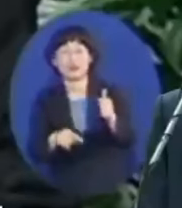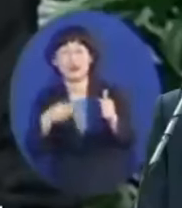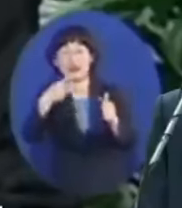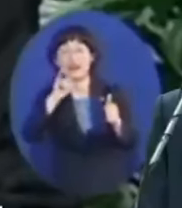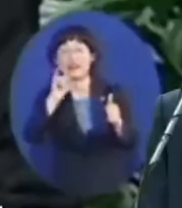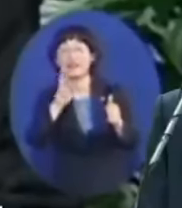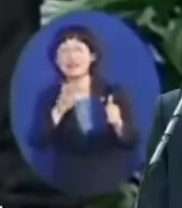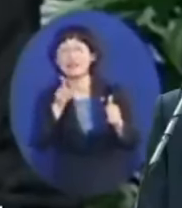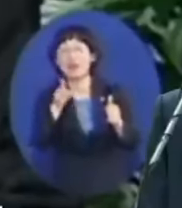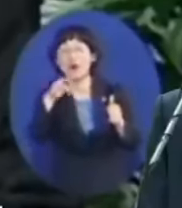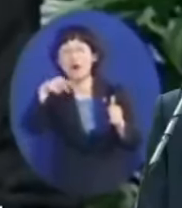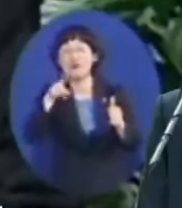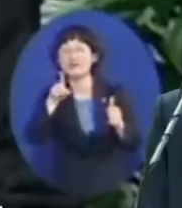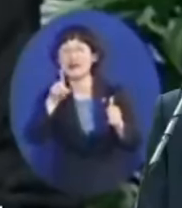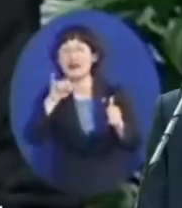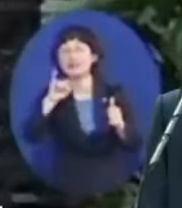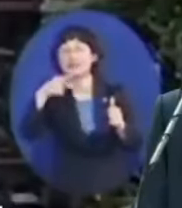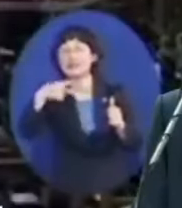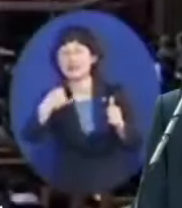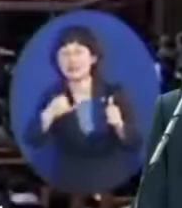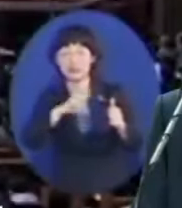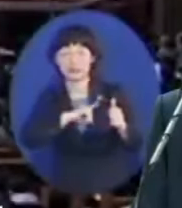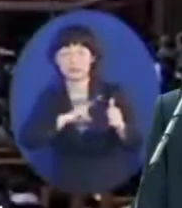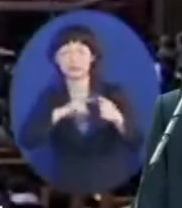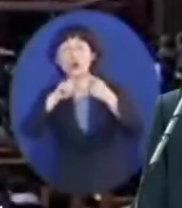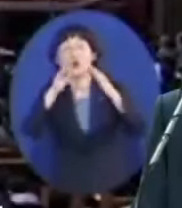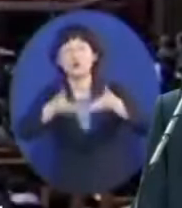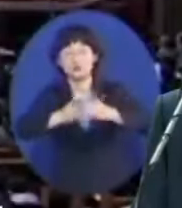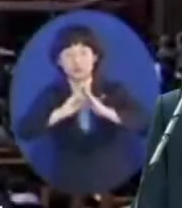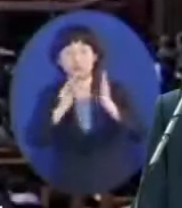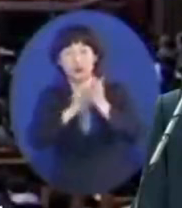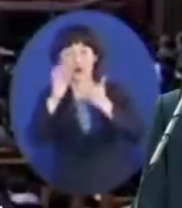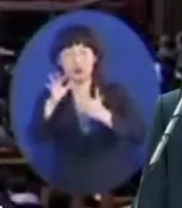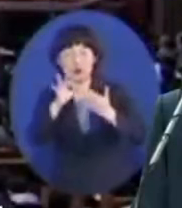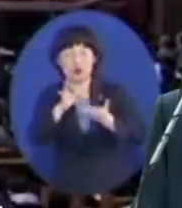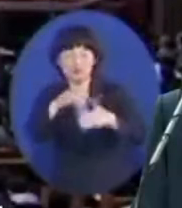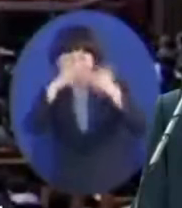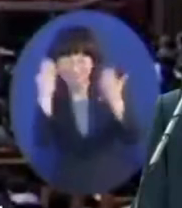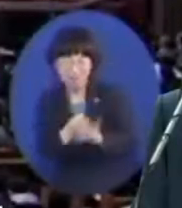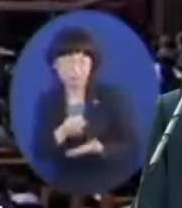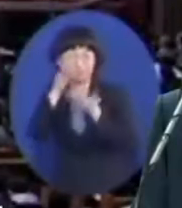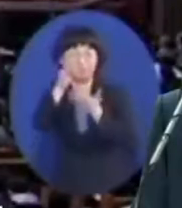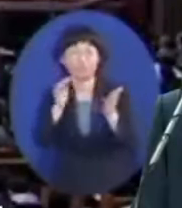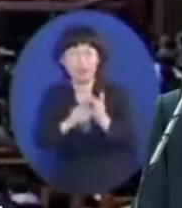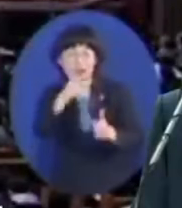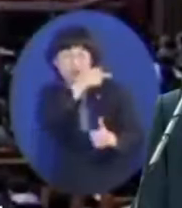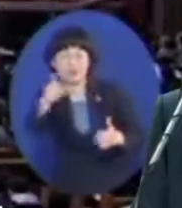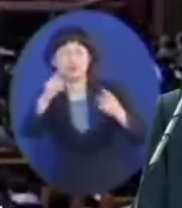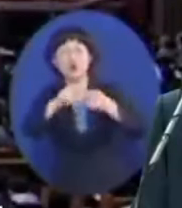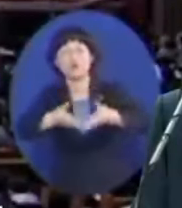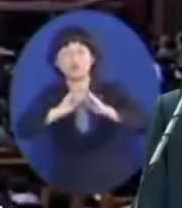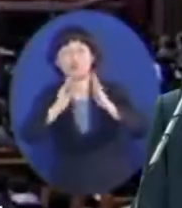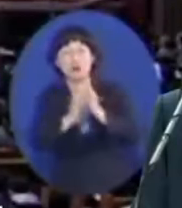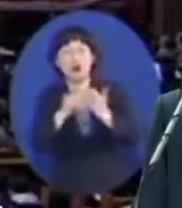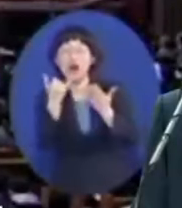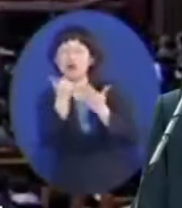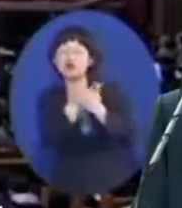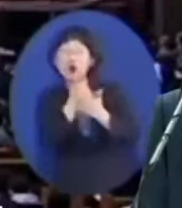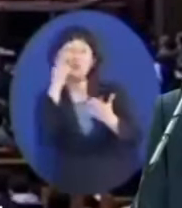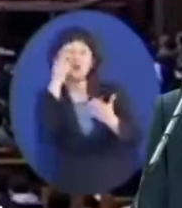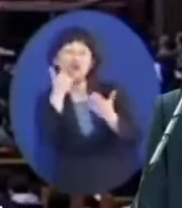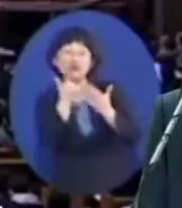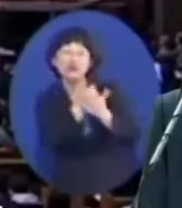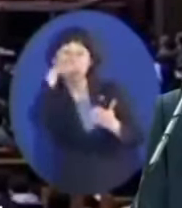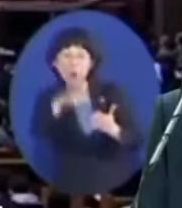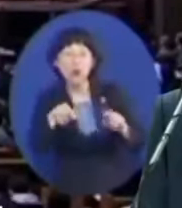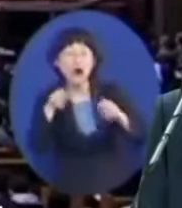리버사이드 교회를 건축하여 전 재산을 드리고 큰 교회를 지었습니다. 지금도 뉴욕의 리버사이드 교회는